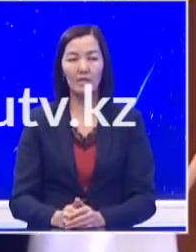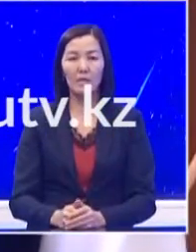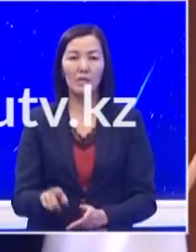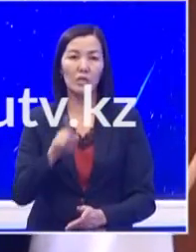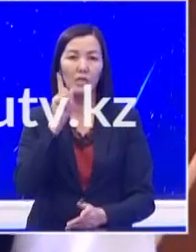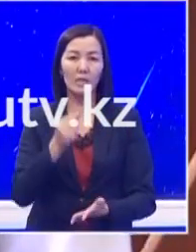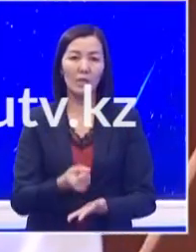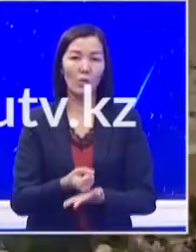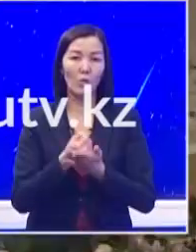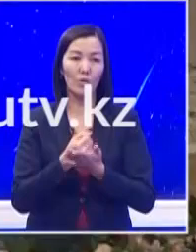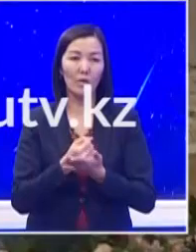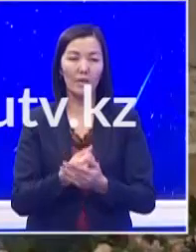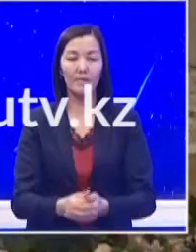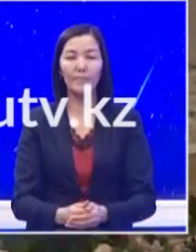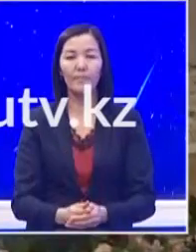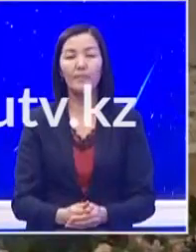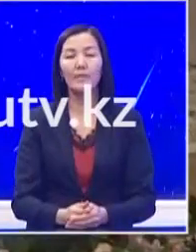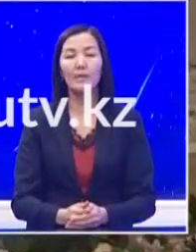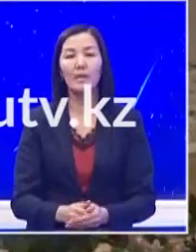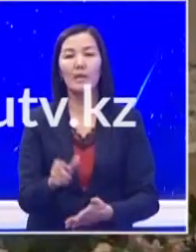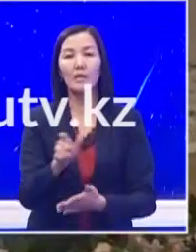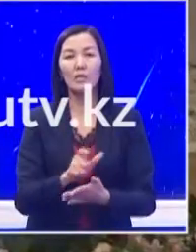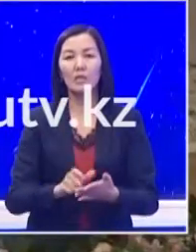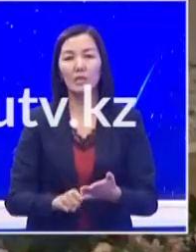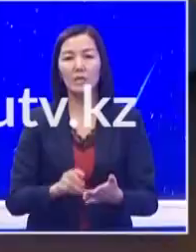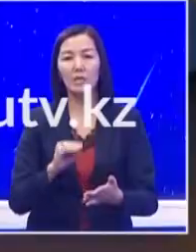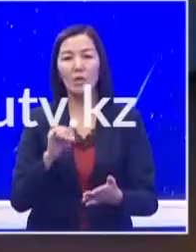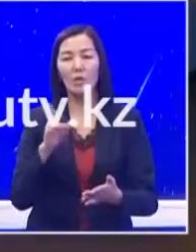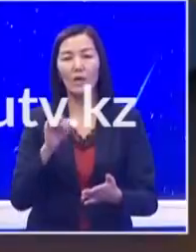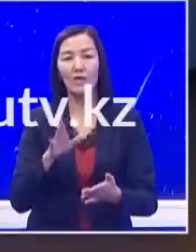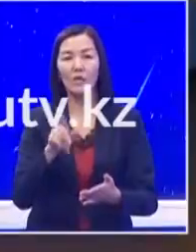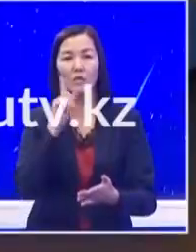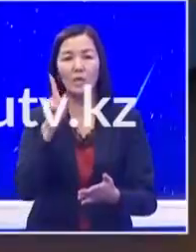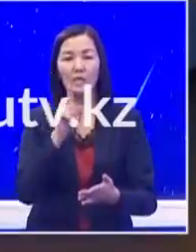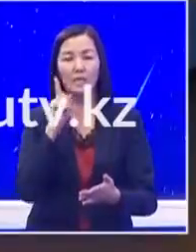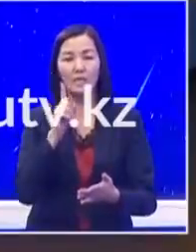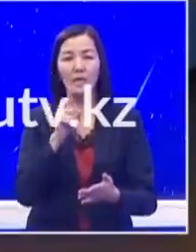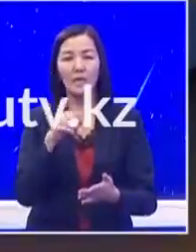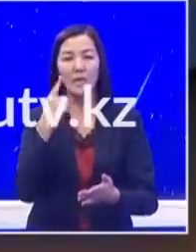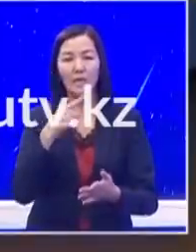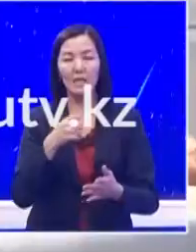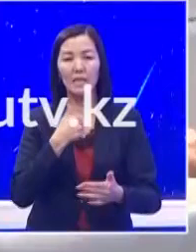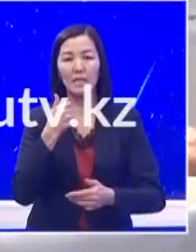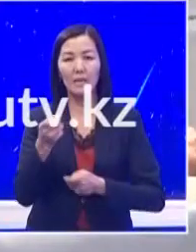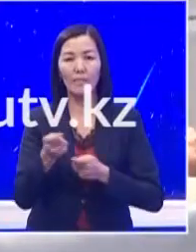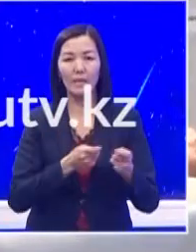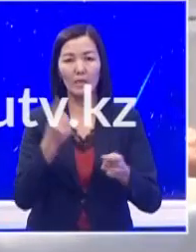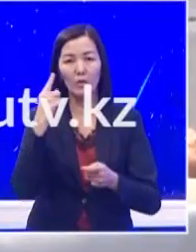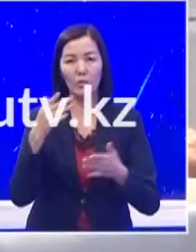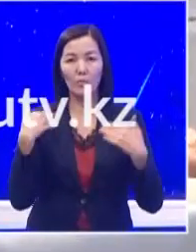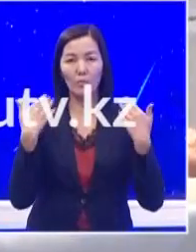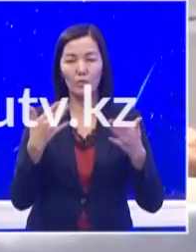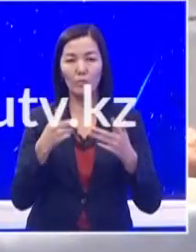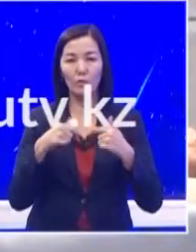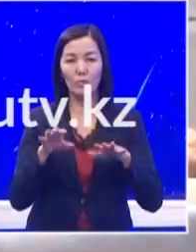жастарды қолдап жатқандарына. Айта кетерлігі, жыр жауһар облыстық жас жыршылар байқауы тілдерді дамыту басқармасының бастамасымен қолға